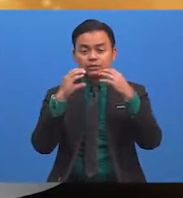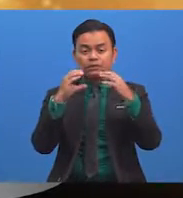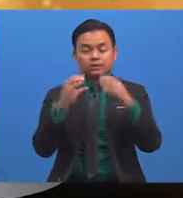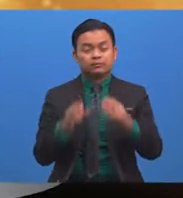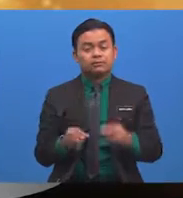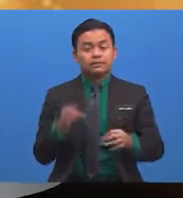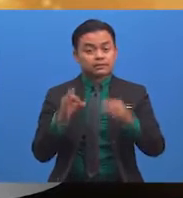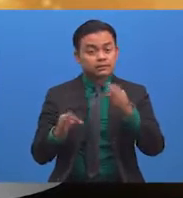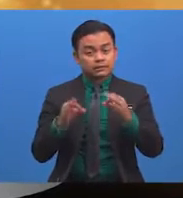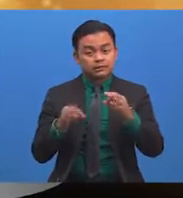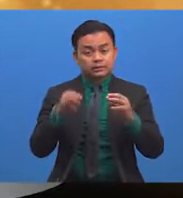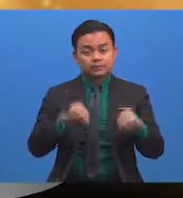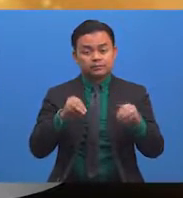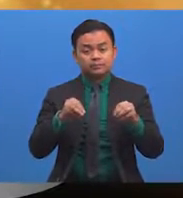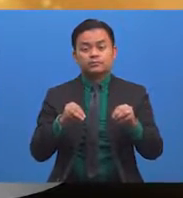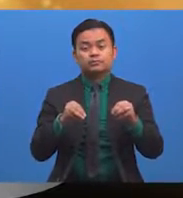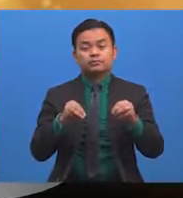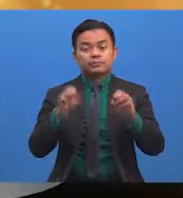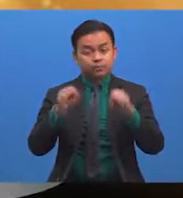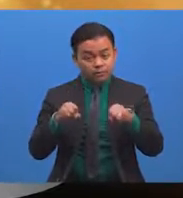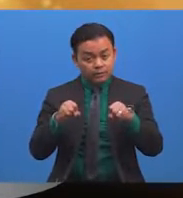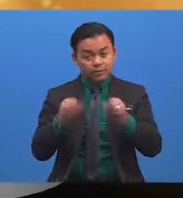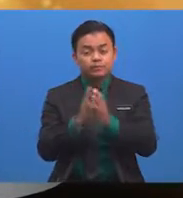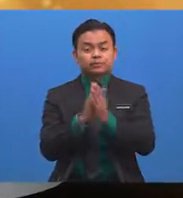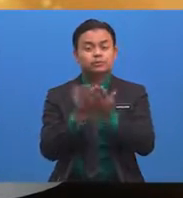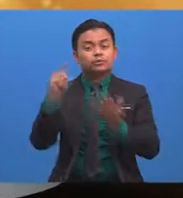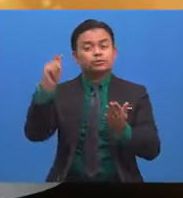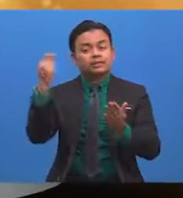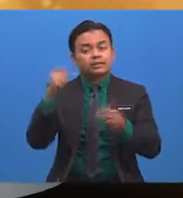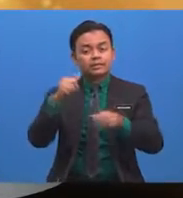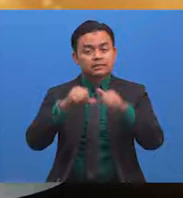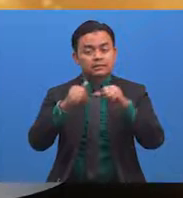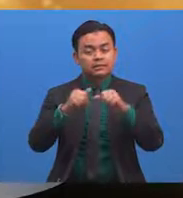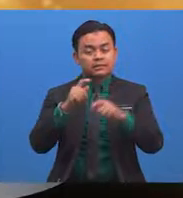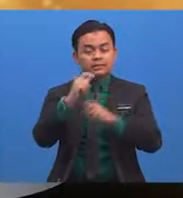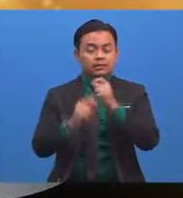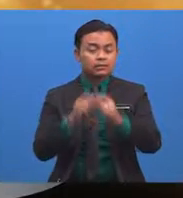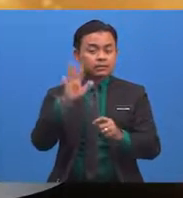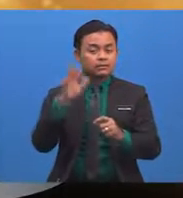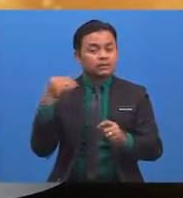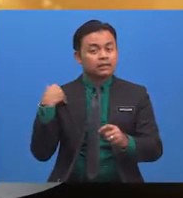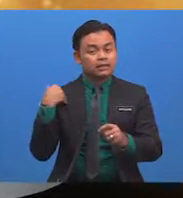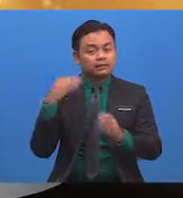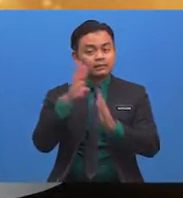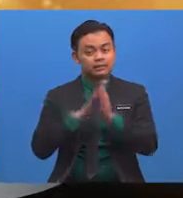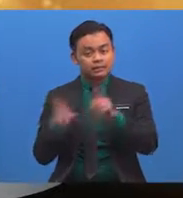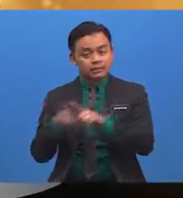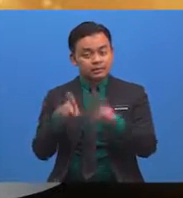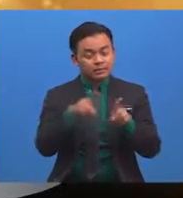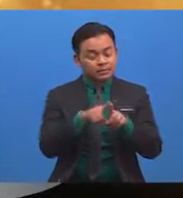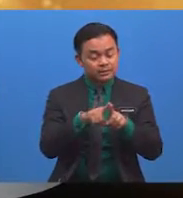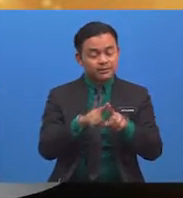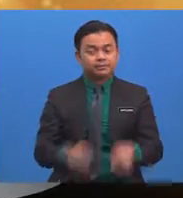jika boleh buku teks sains tahun 5 ada bersama kamu ya untuk